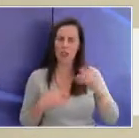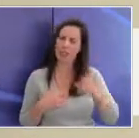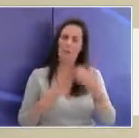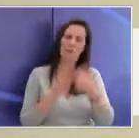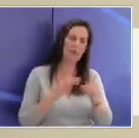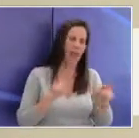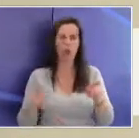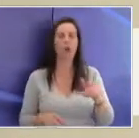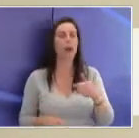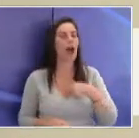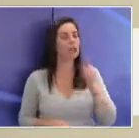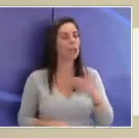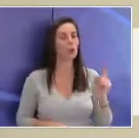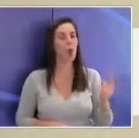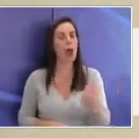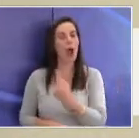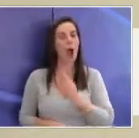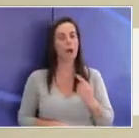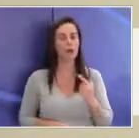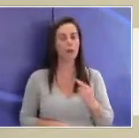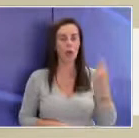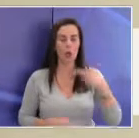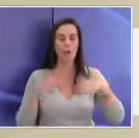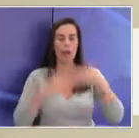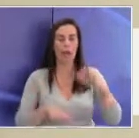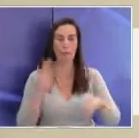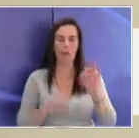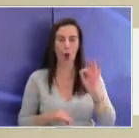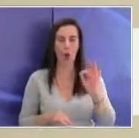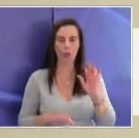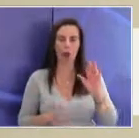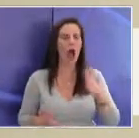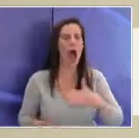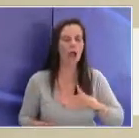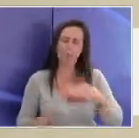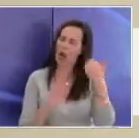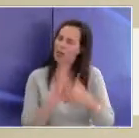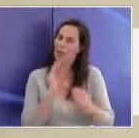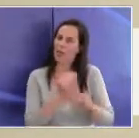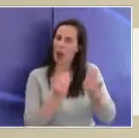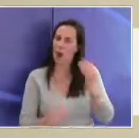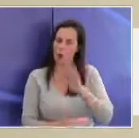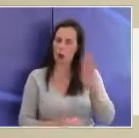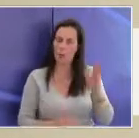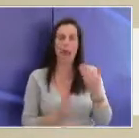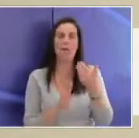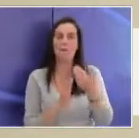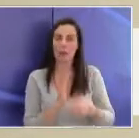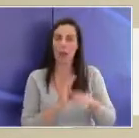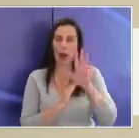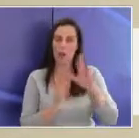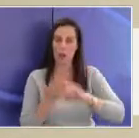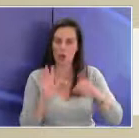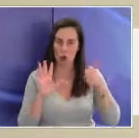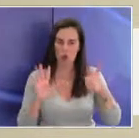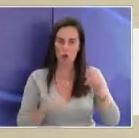לוותר על אחד משלכם, כי אני זקוק לכל אחד מכם יום לאחר הבחירות. אז אני מוותר מראש, מוותר בעצם על 5-6